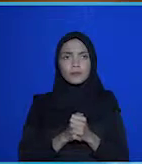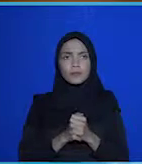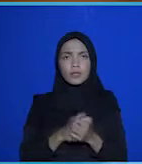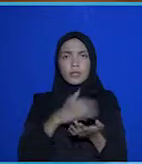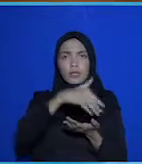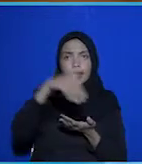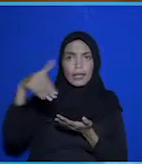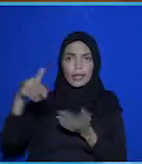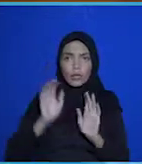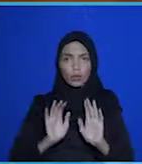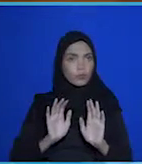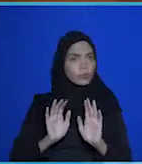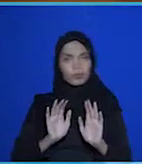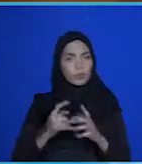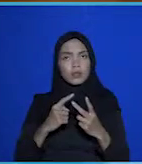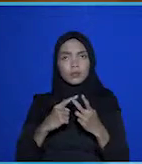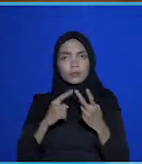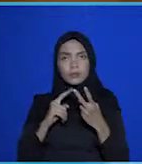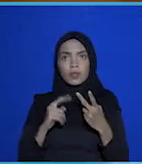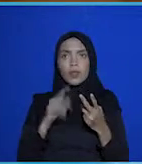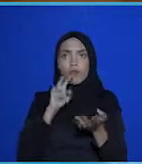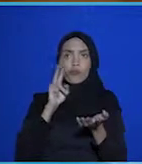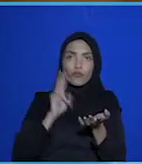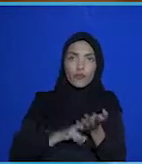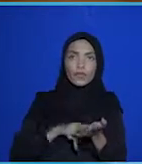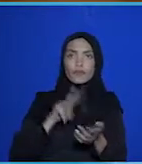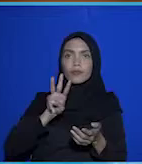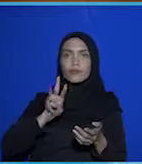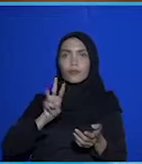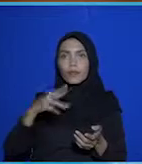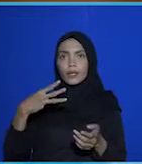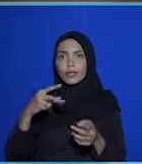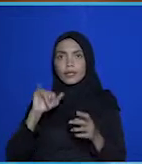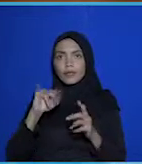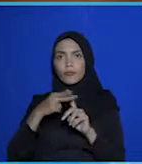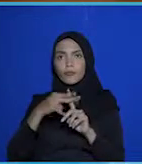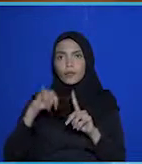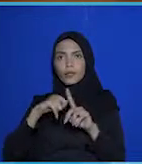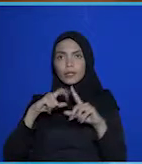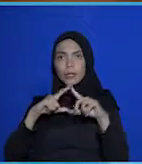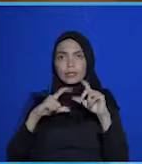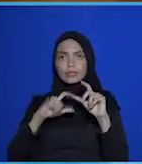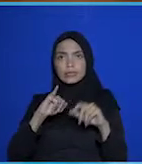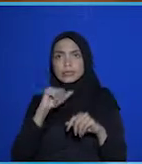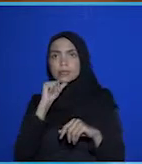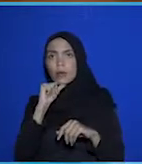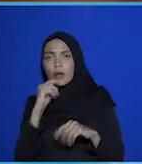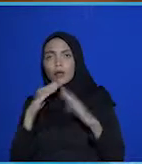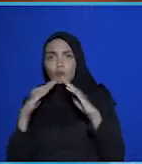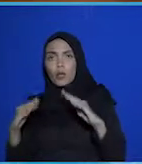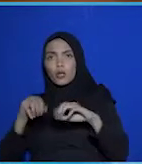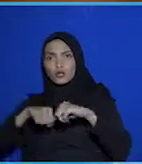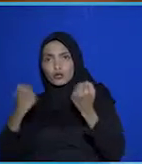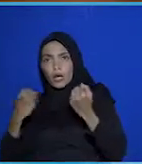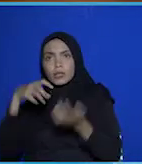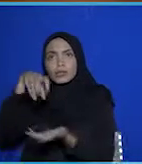melakukan bukan hanya pendataan tetapi juga verifikasi by name, by address terhadap rumah yang